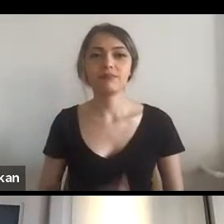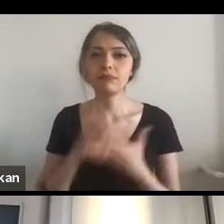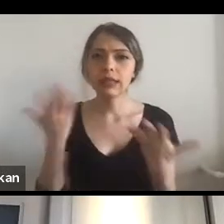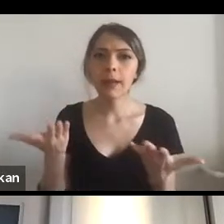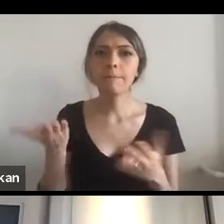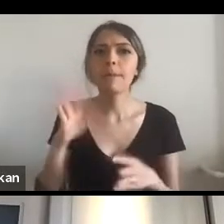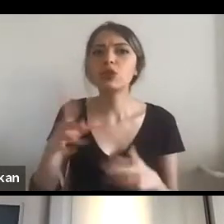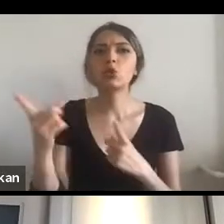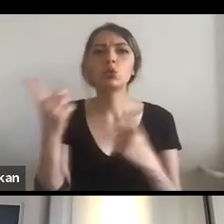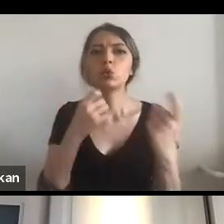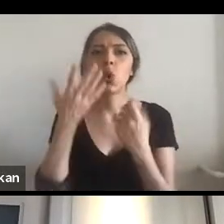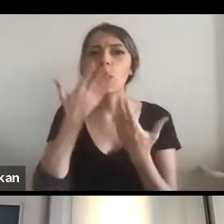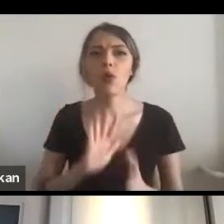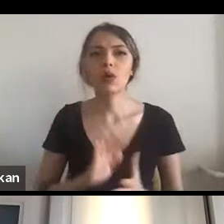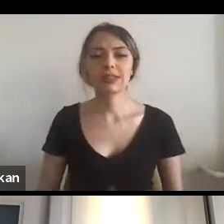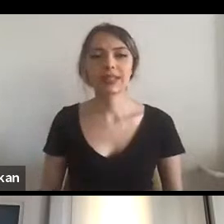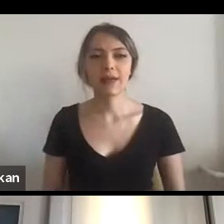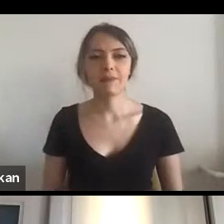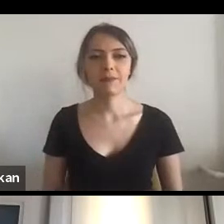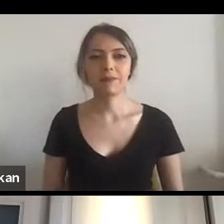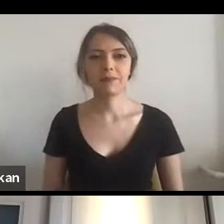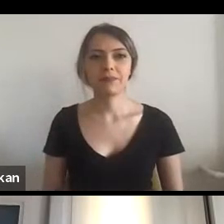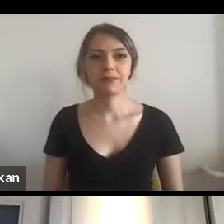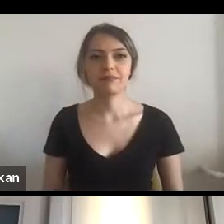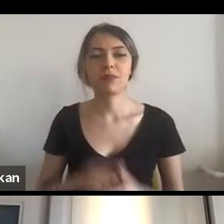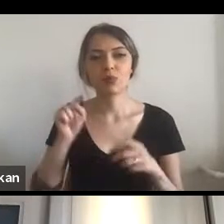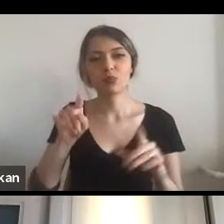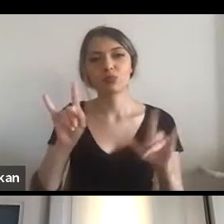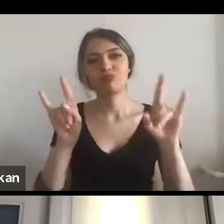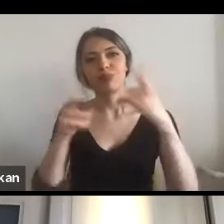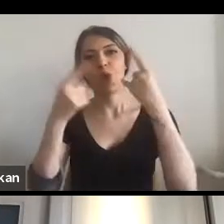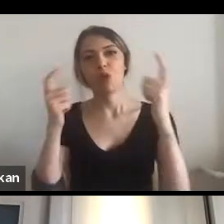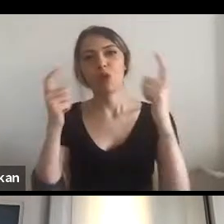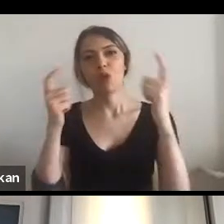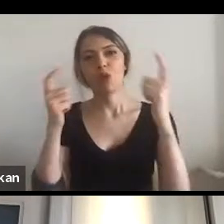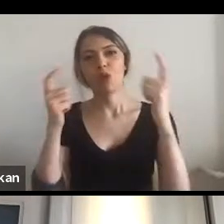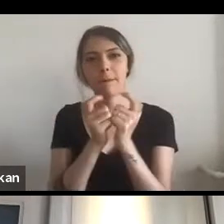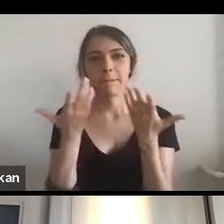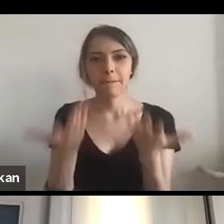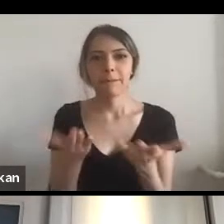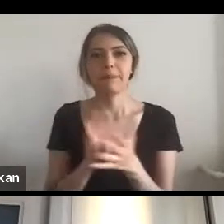soru yoksa bu semineri